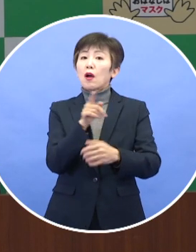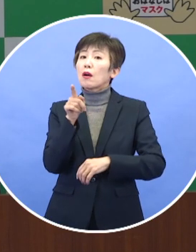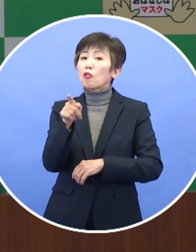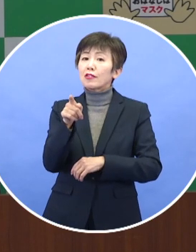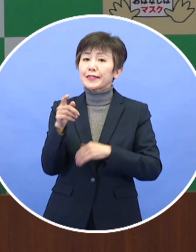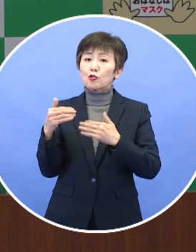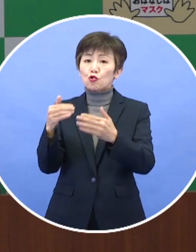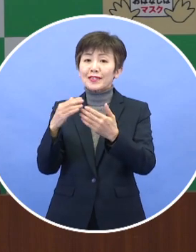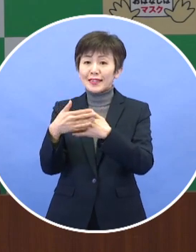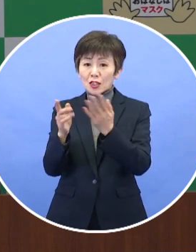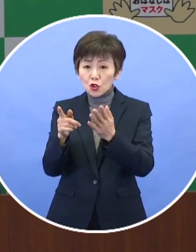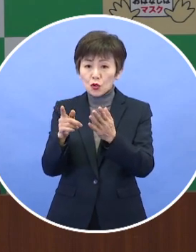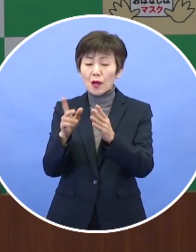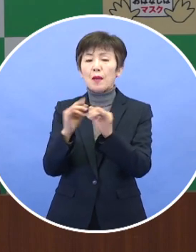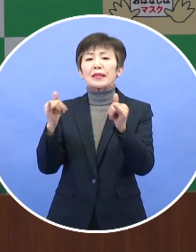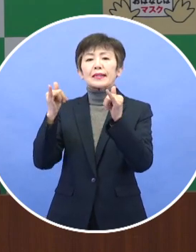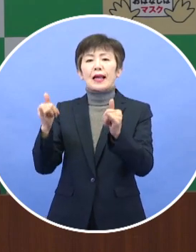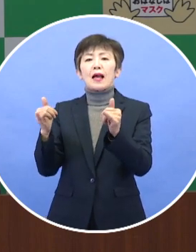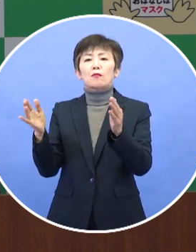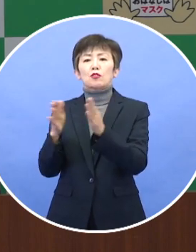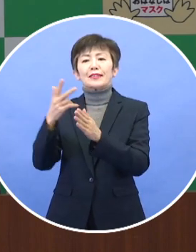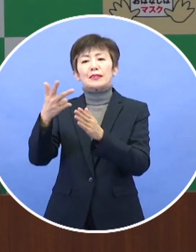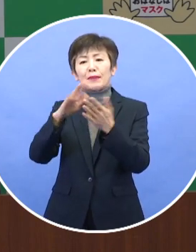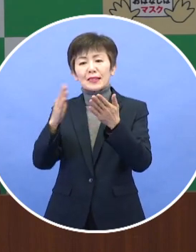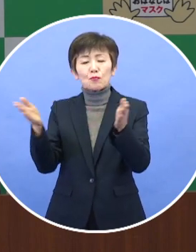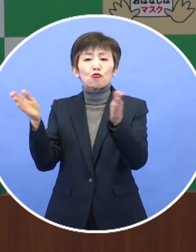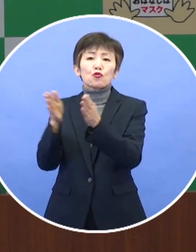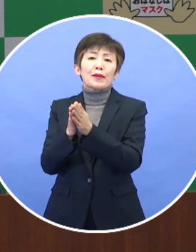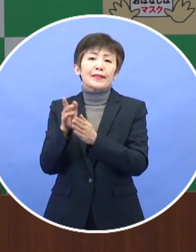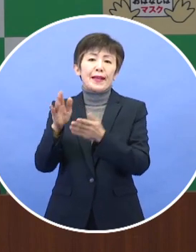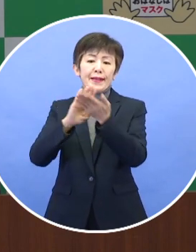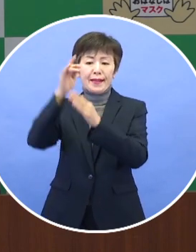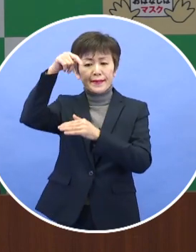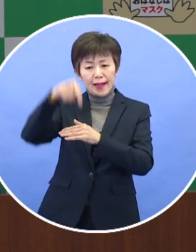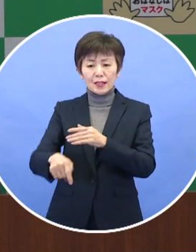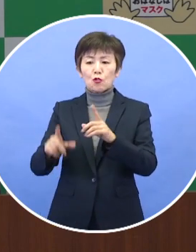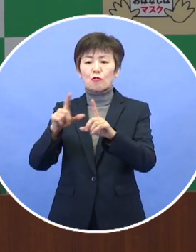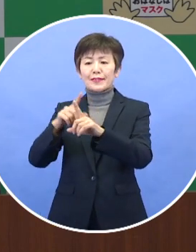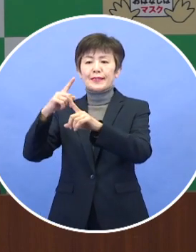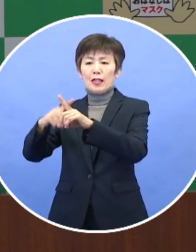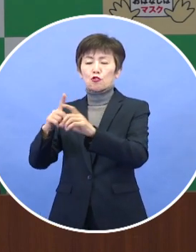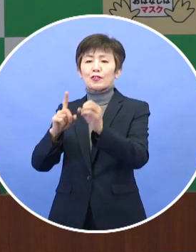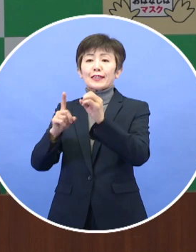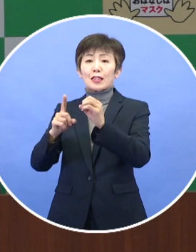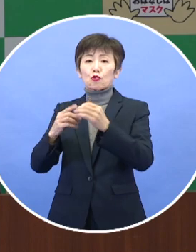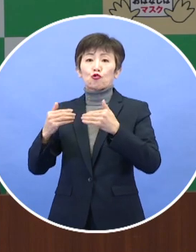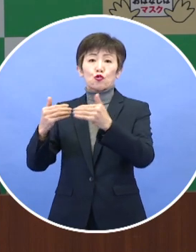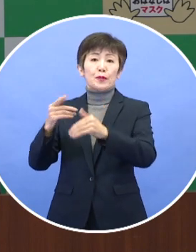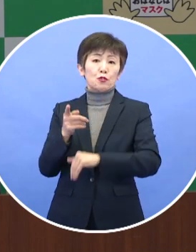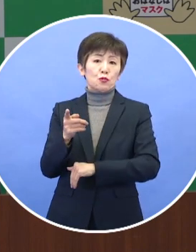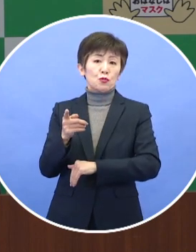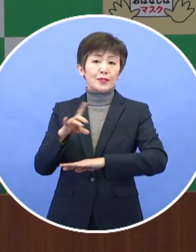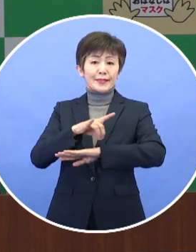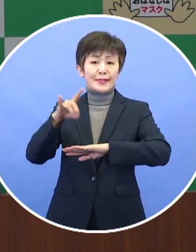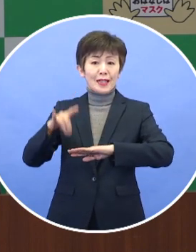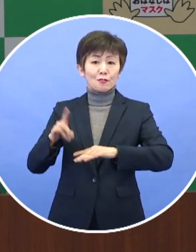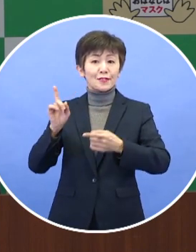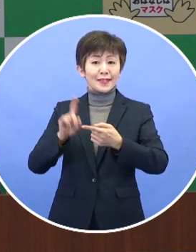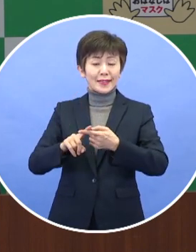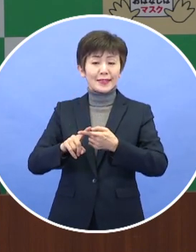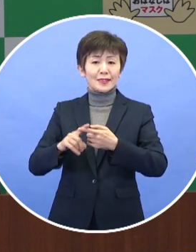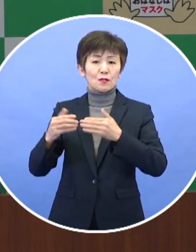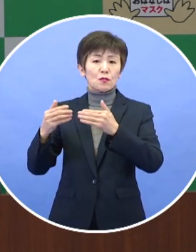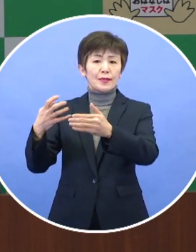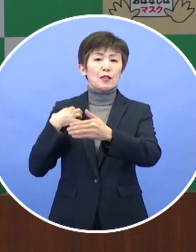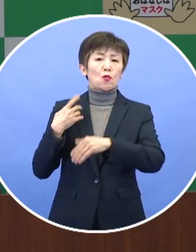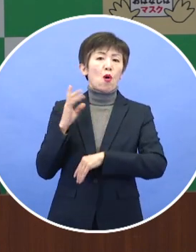進室は民間も含めて、市や町とかも含めてですね、県内の DX を推進する、企画的なことをやっていくということ